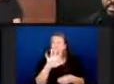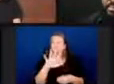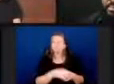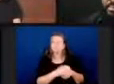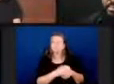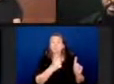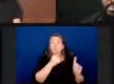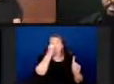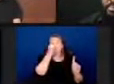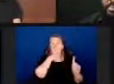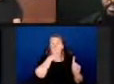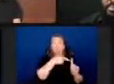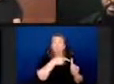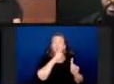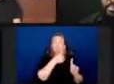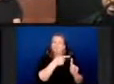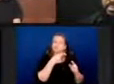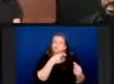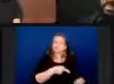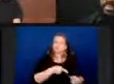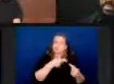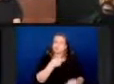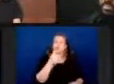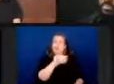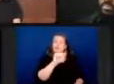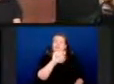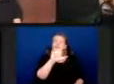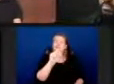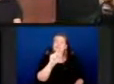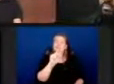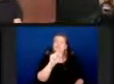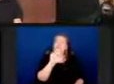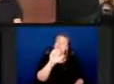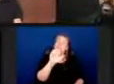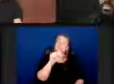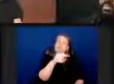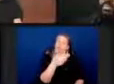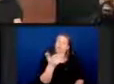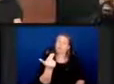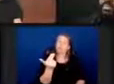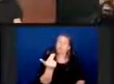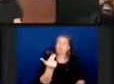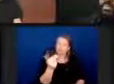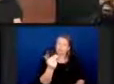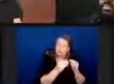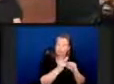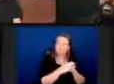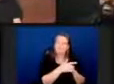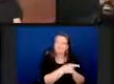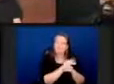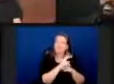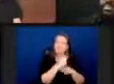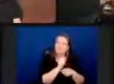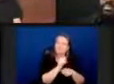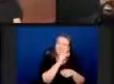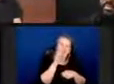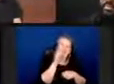Ningependa kutoa mfano wa kijana mmoja ambaye alikuwa ana shida